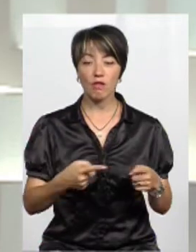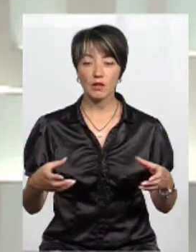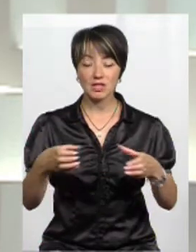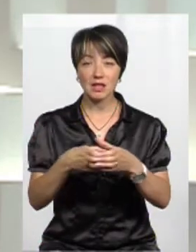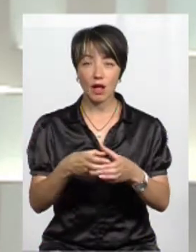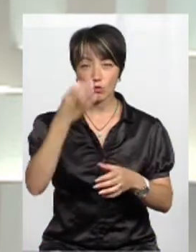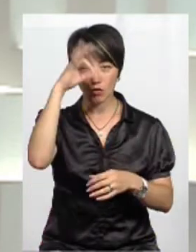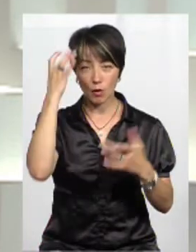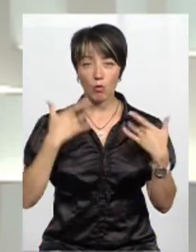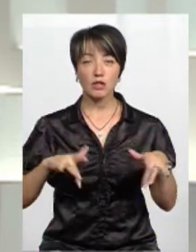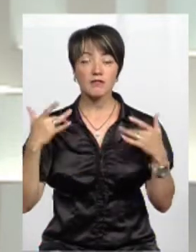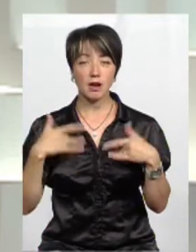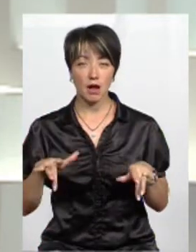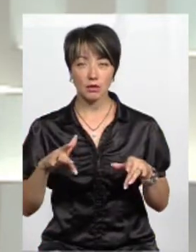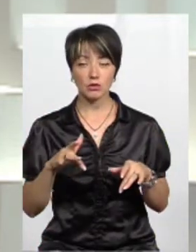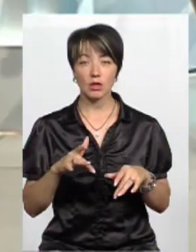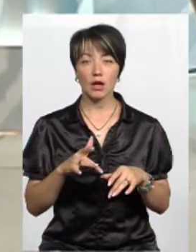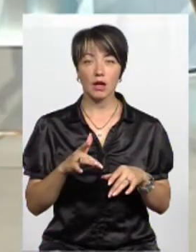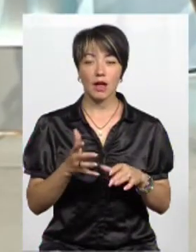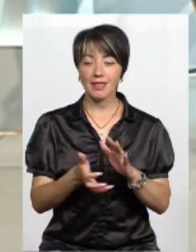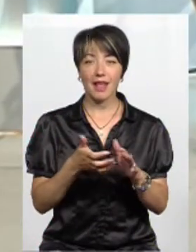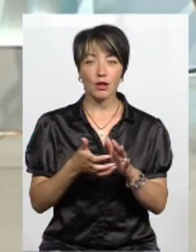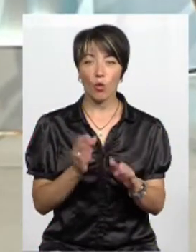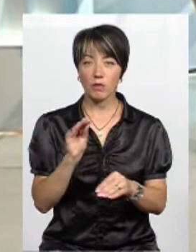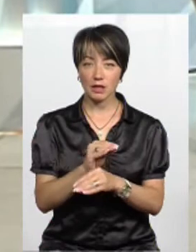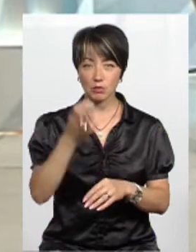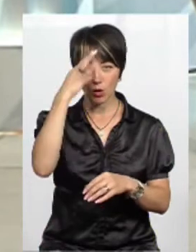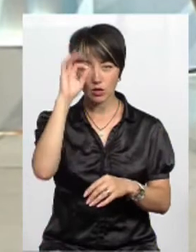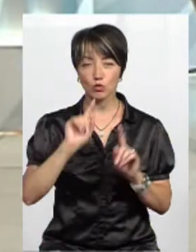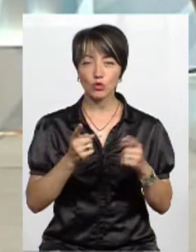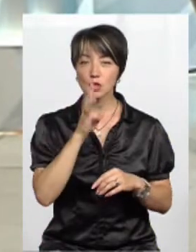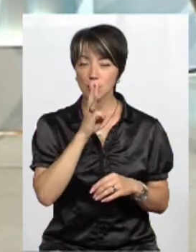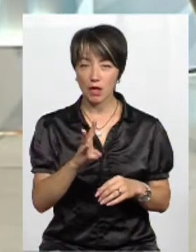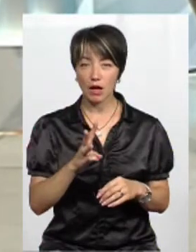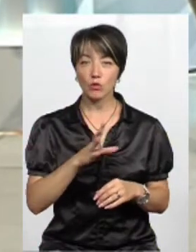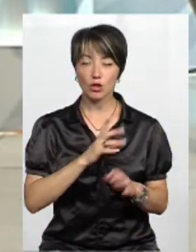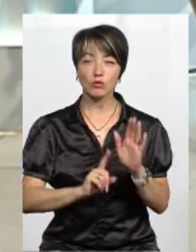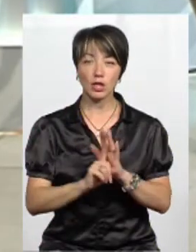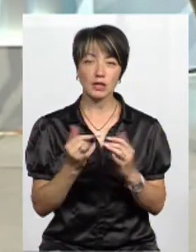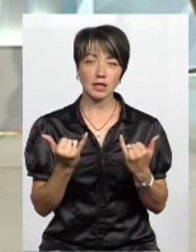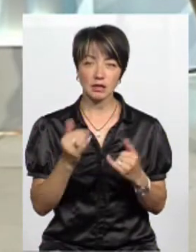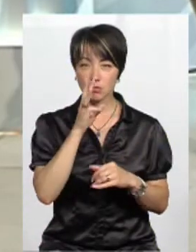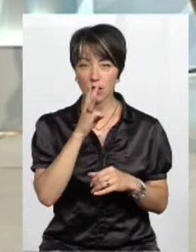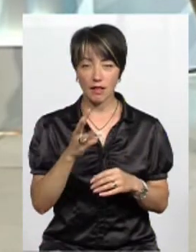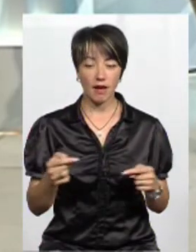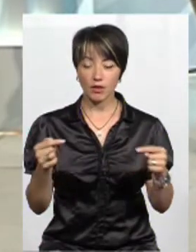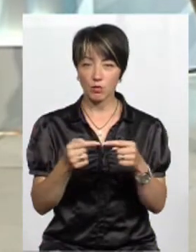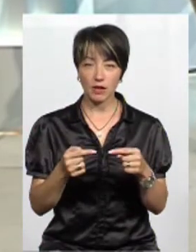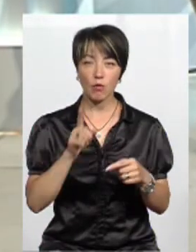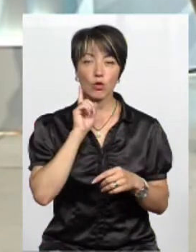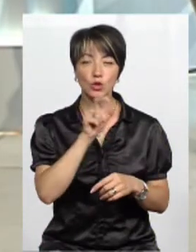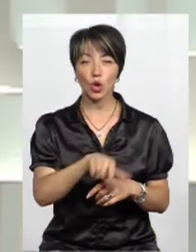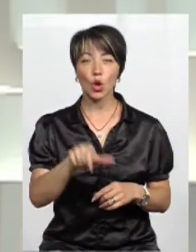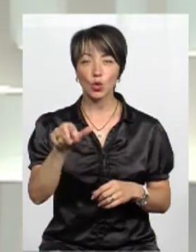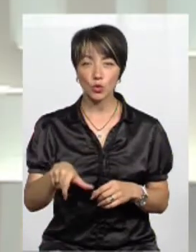там позвільнялося. Там жорстокий недокомплектація, тому що зарплати були спочатку це, а зараз зарплати не відповідають, і